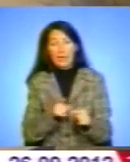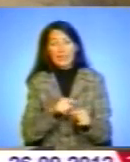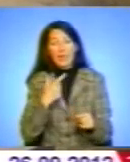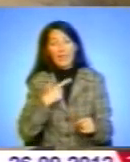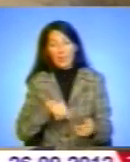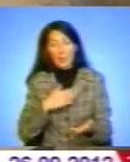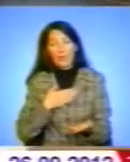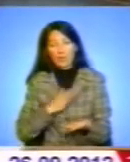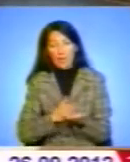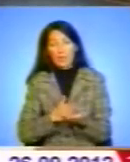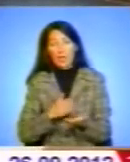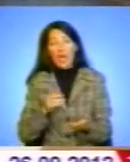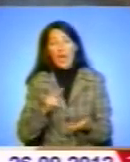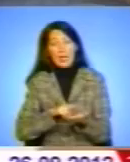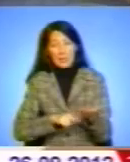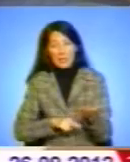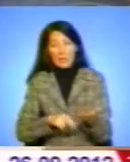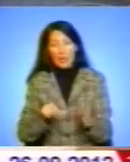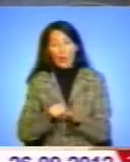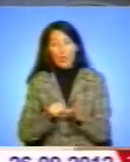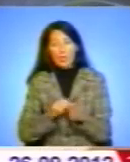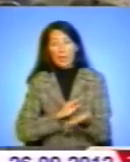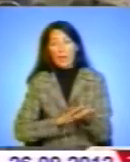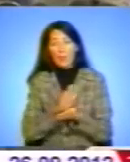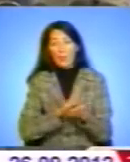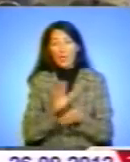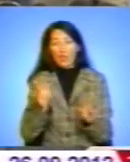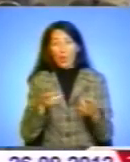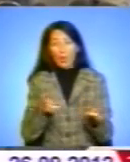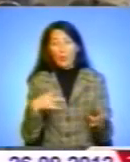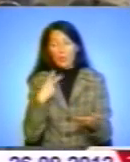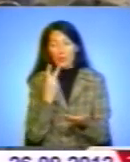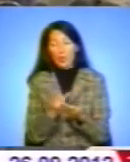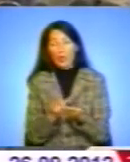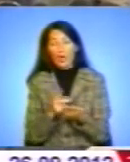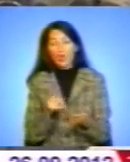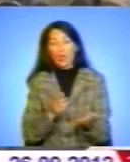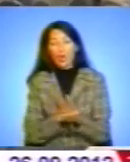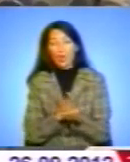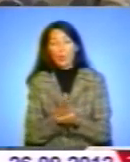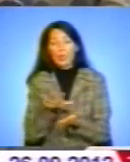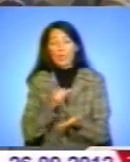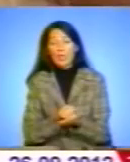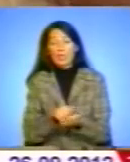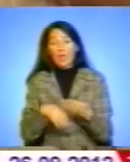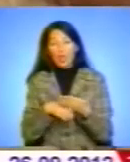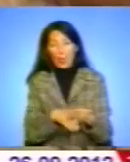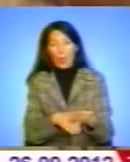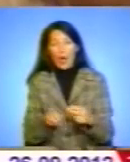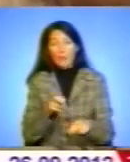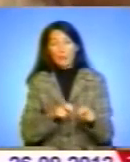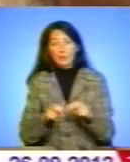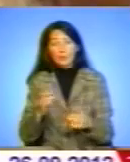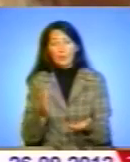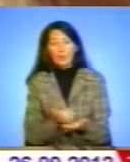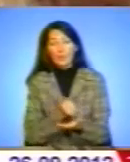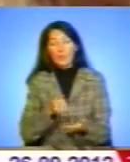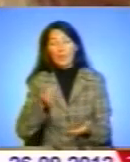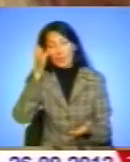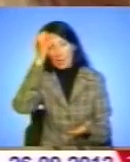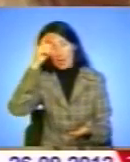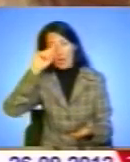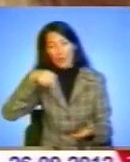є ліцензії. Учасники прес-клубу звернули увагу, що служба зайнятості допомагає пошуковцям роботи набути знання і уміння, які